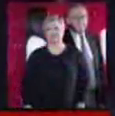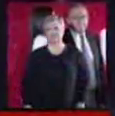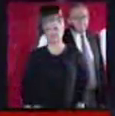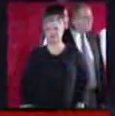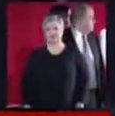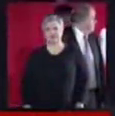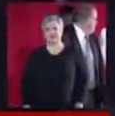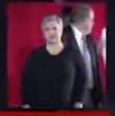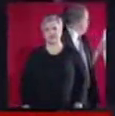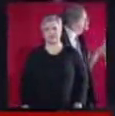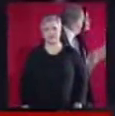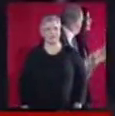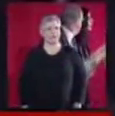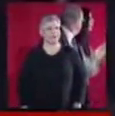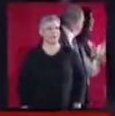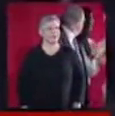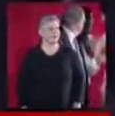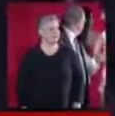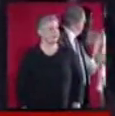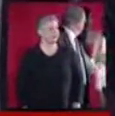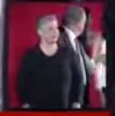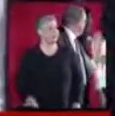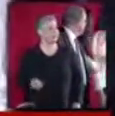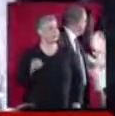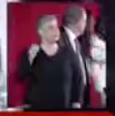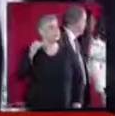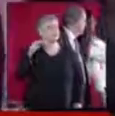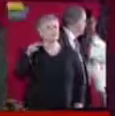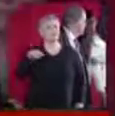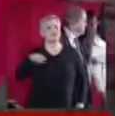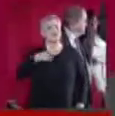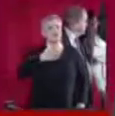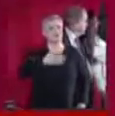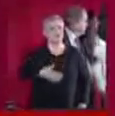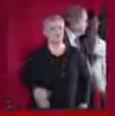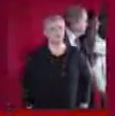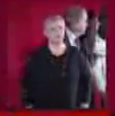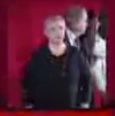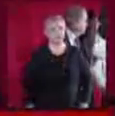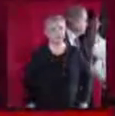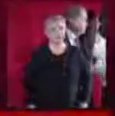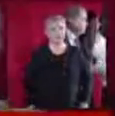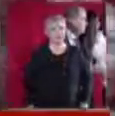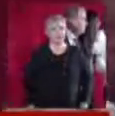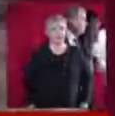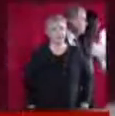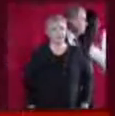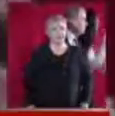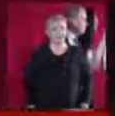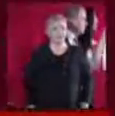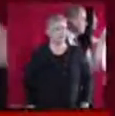σένα η όλα η νάση π κοινοτήτων της